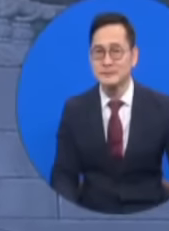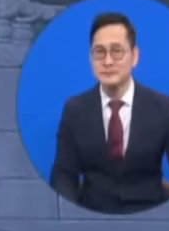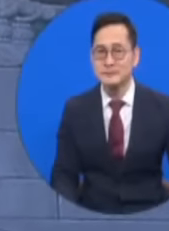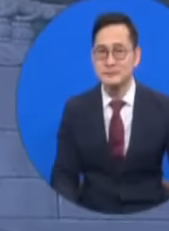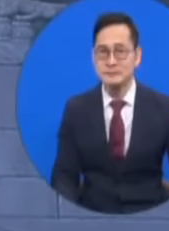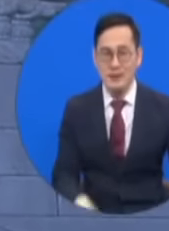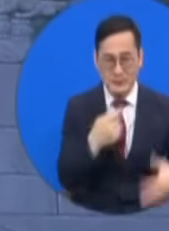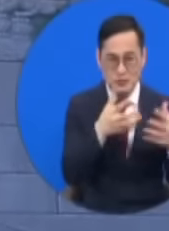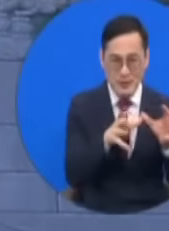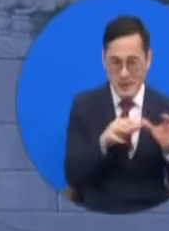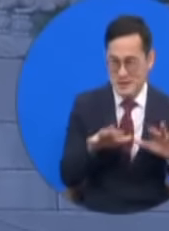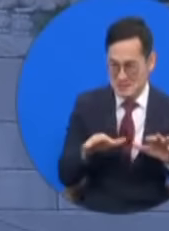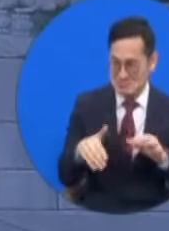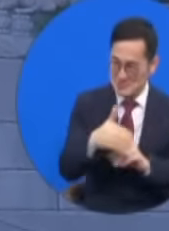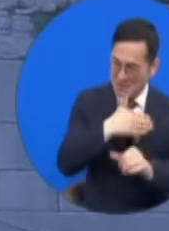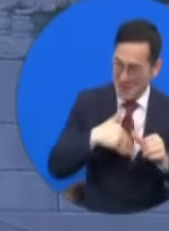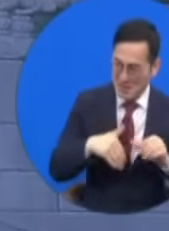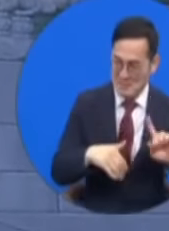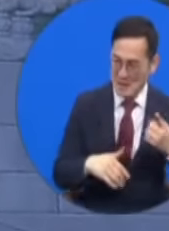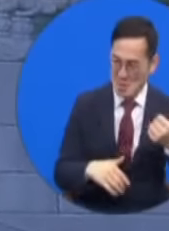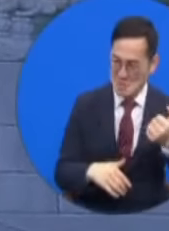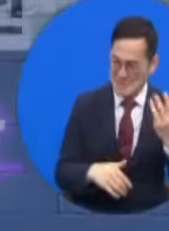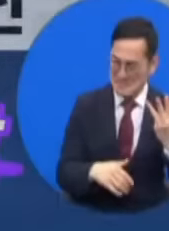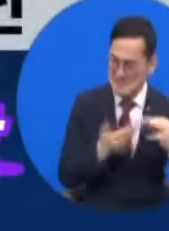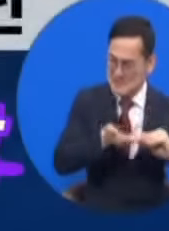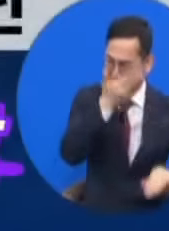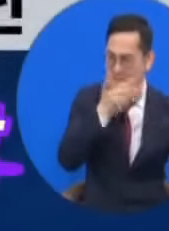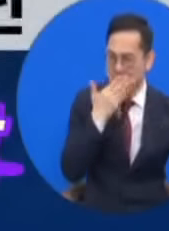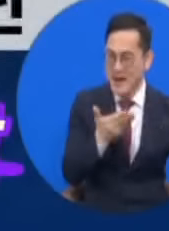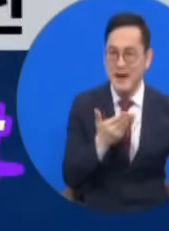153석이 가능하다라는 얘기가 나왔습니다. 함께 보시죠.